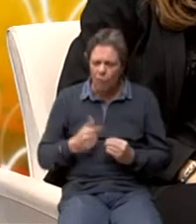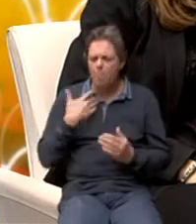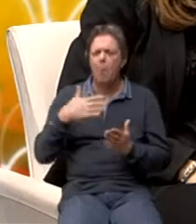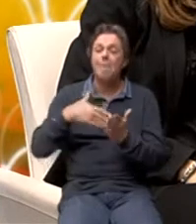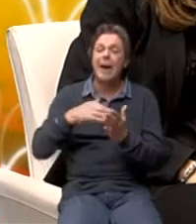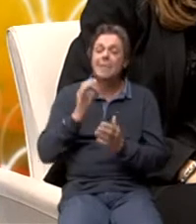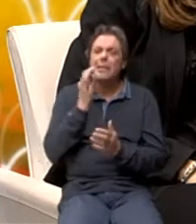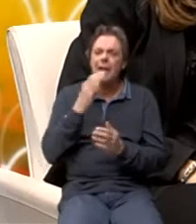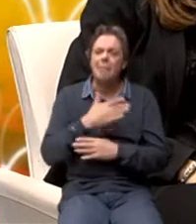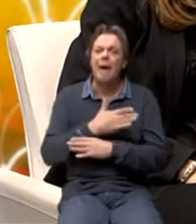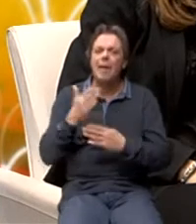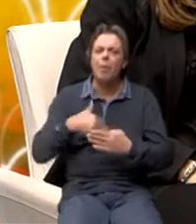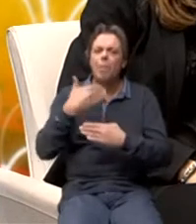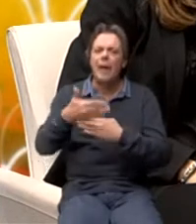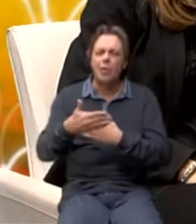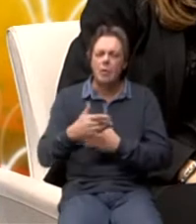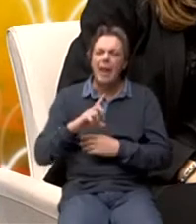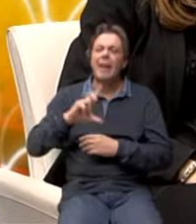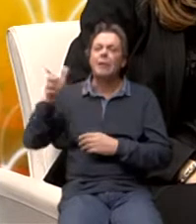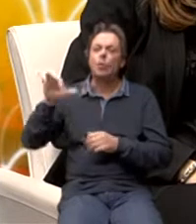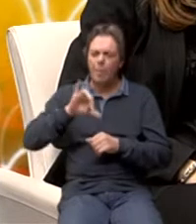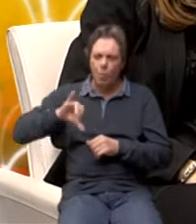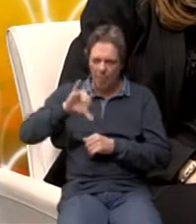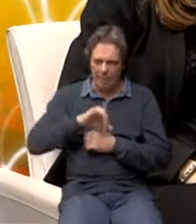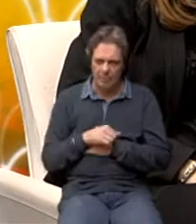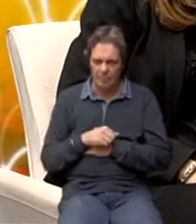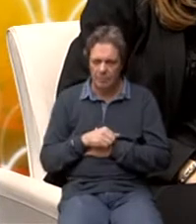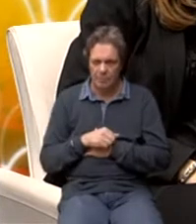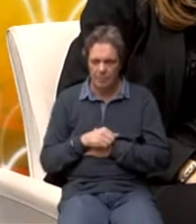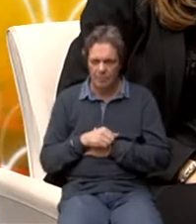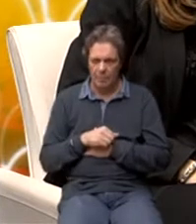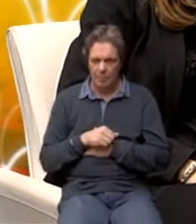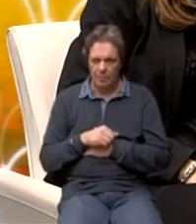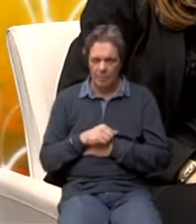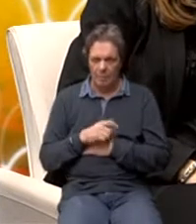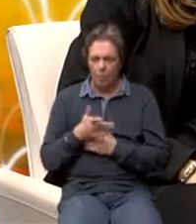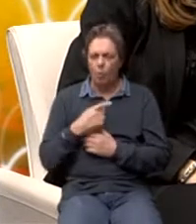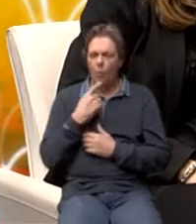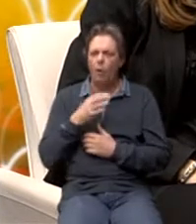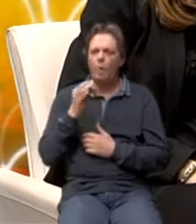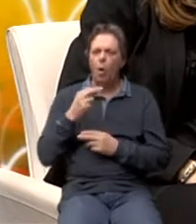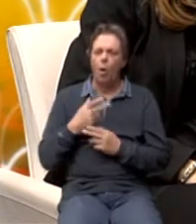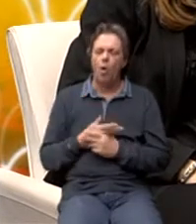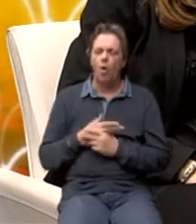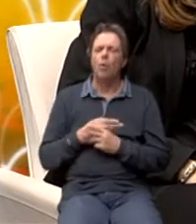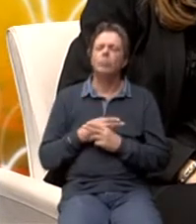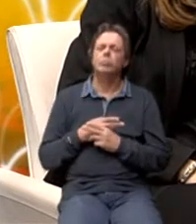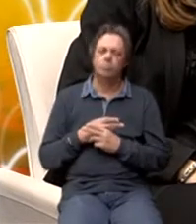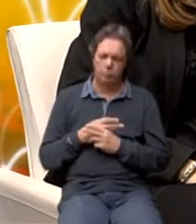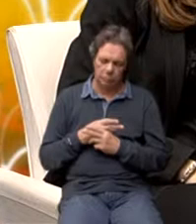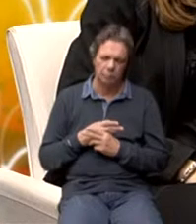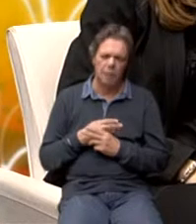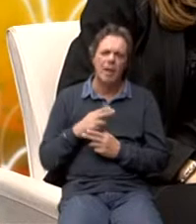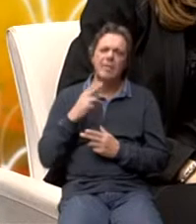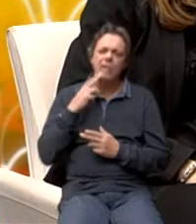kiselina ima veliku prednost nad drugim uljima. Tako da, znači, tu govorimo o ekstra djevičanskom i djevičanskom